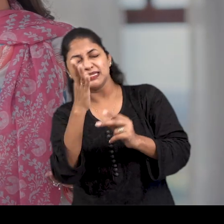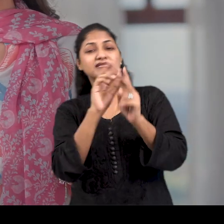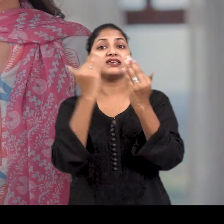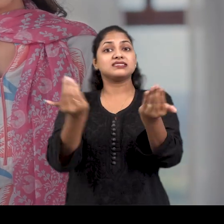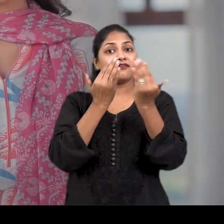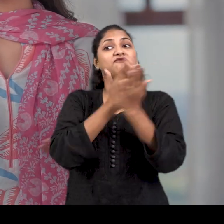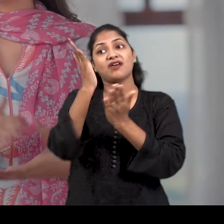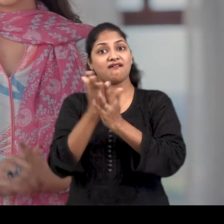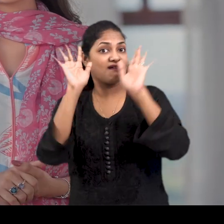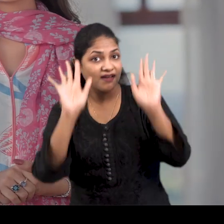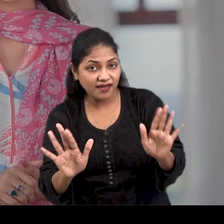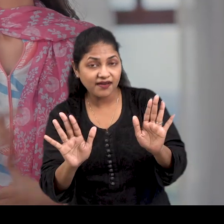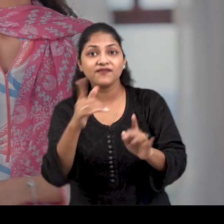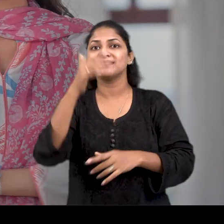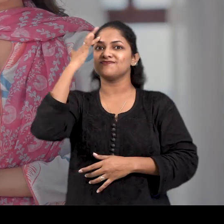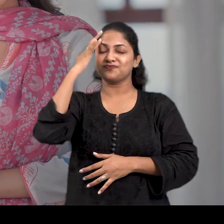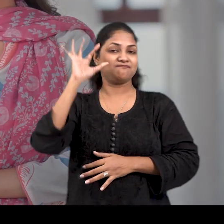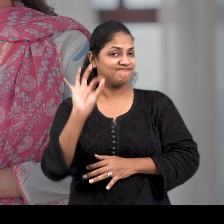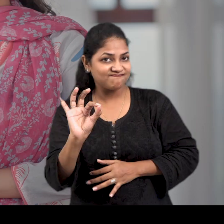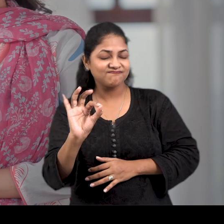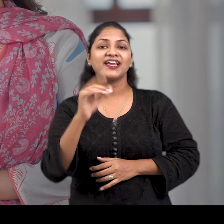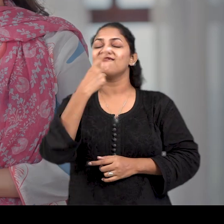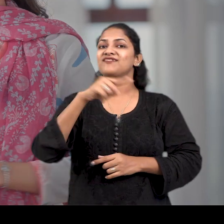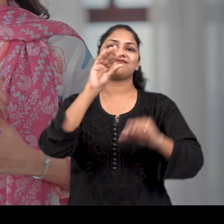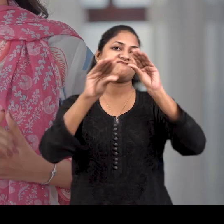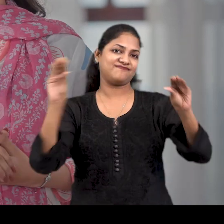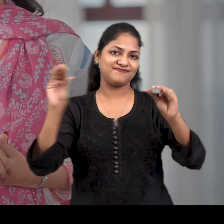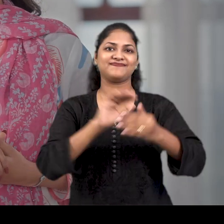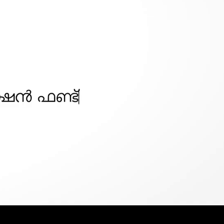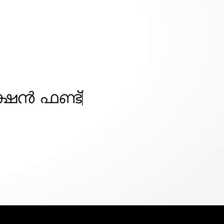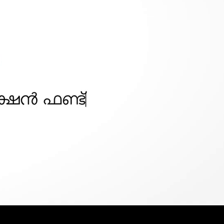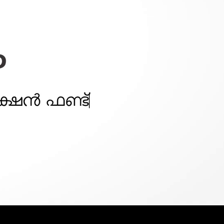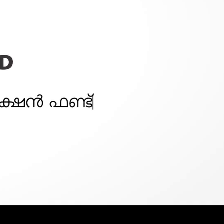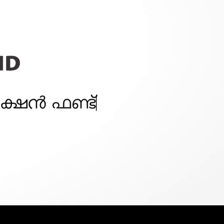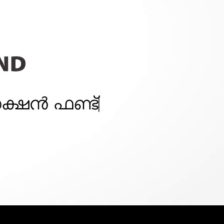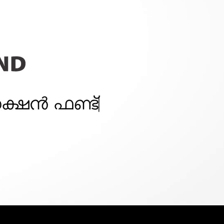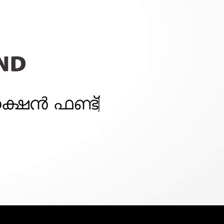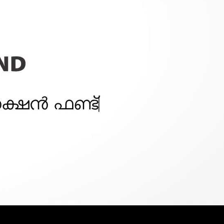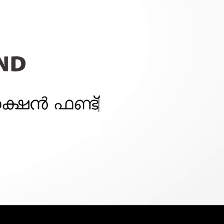സുരക്ഷിതവുമായ നിരവധി ഓപ്ഷനുകൾ ലഭ്യമാണ്. വിവേകത്തോടെ ചിന്തിക്കൂ, കൃത്യമായി നിക്ഷേപിക്കൂ.